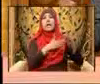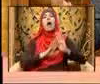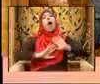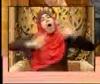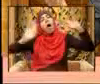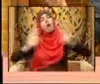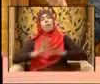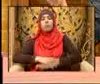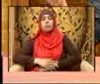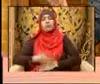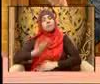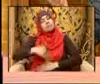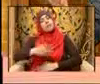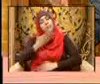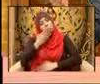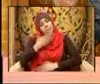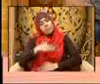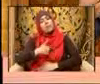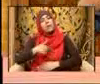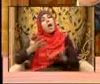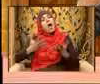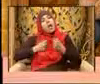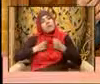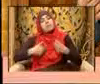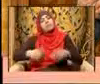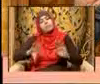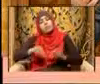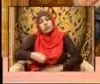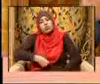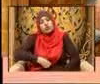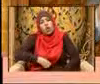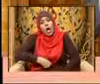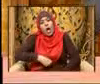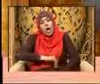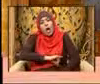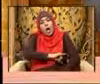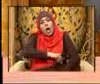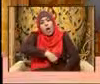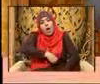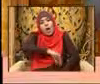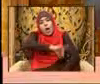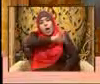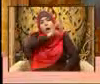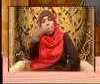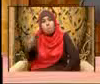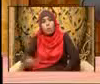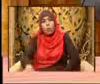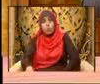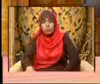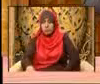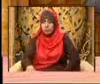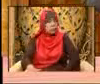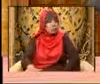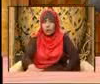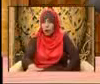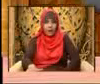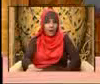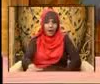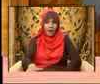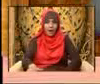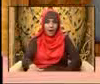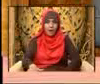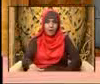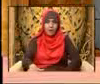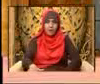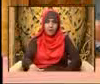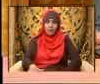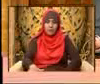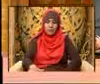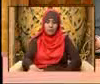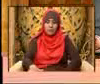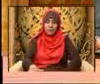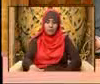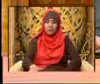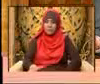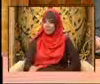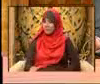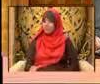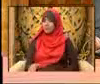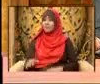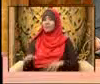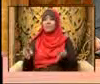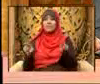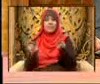كهو يرضى بالموت ويرضى بالجوع ويرضى الإنسان، لا، معناتها ما يلزه للمر كان الأمر منه. هذا ما يقع